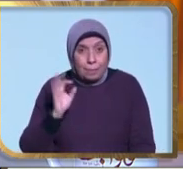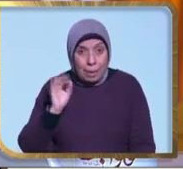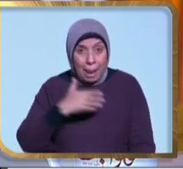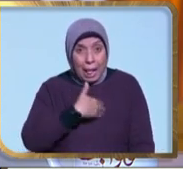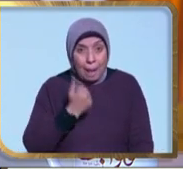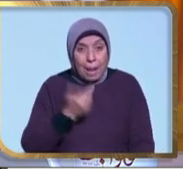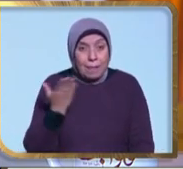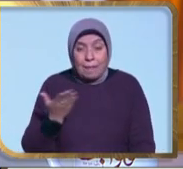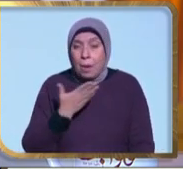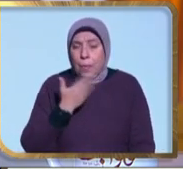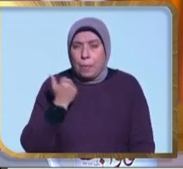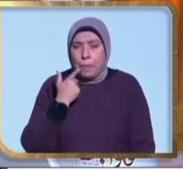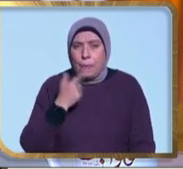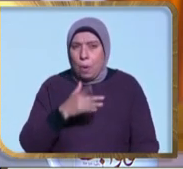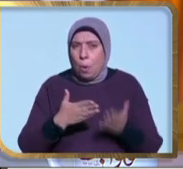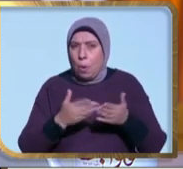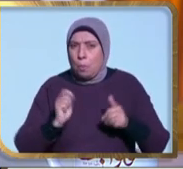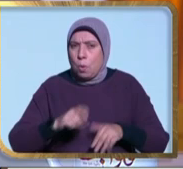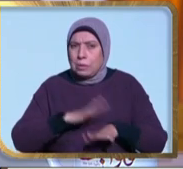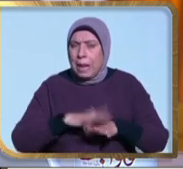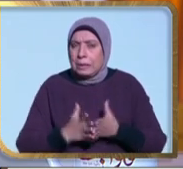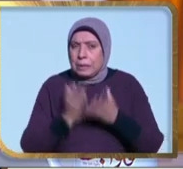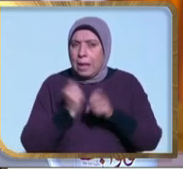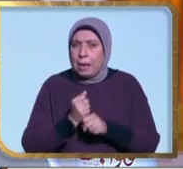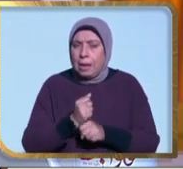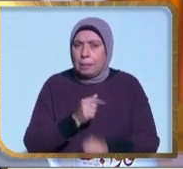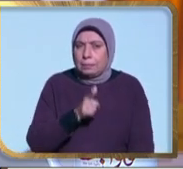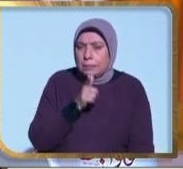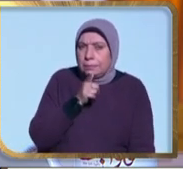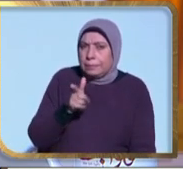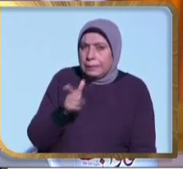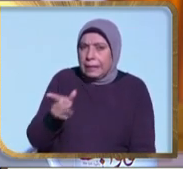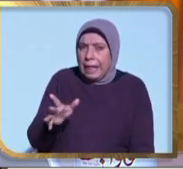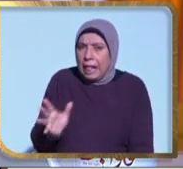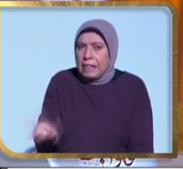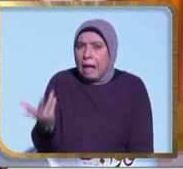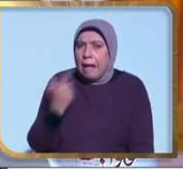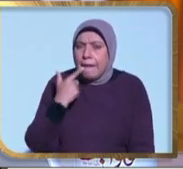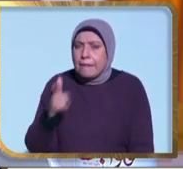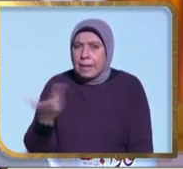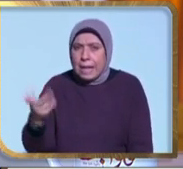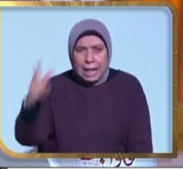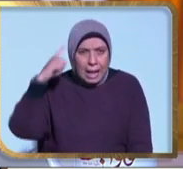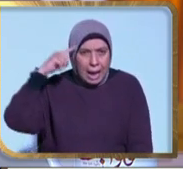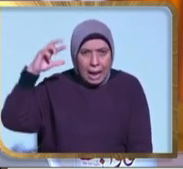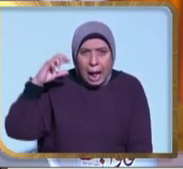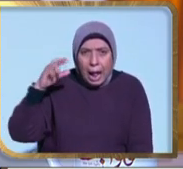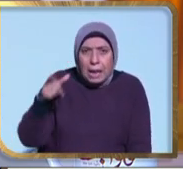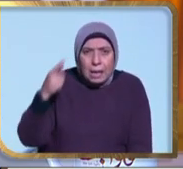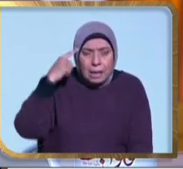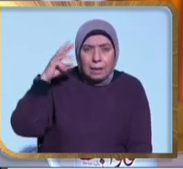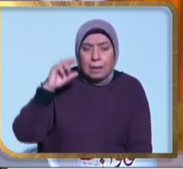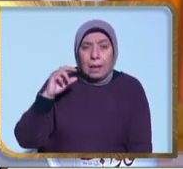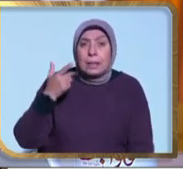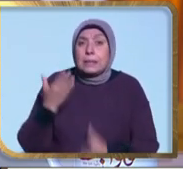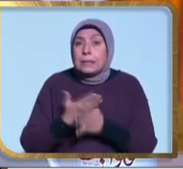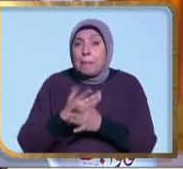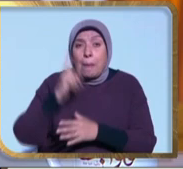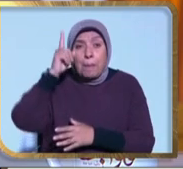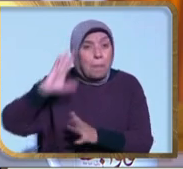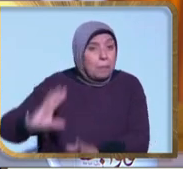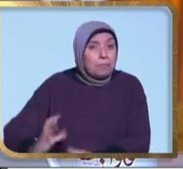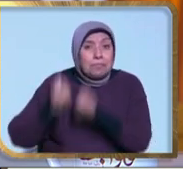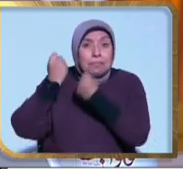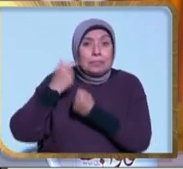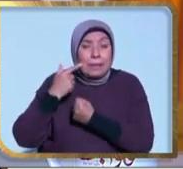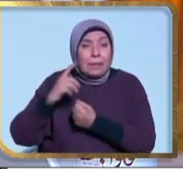زجرهم سيدنا موسى واتهمهم بانهم اهل جهل لان رب العالمين سبحانه وتعالى انقذهم